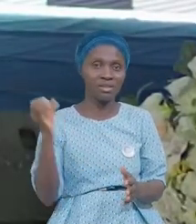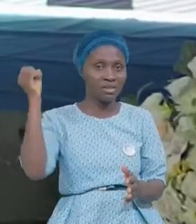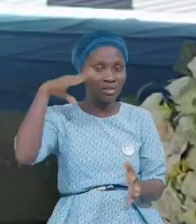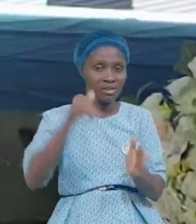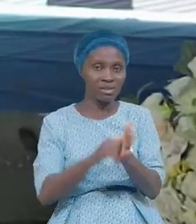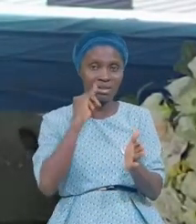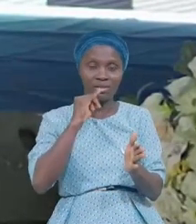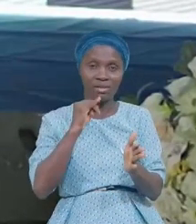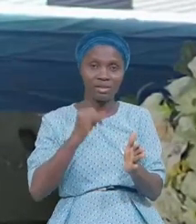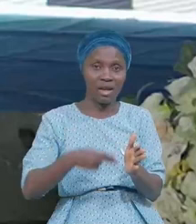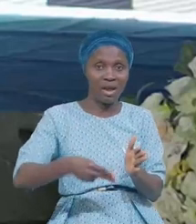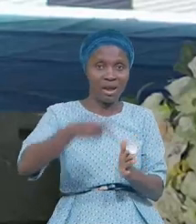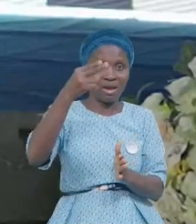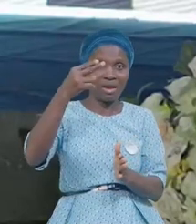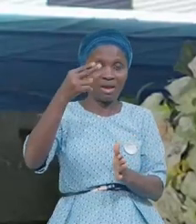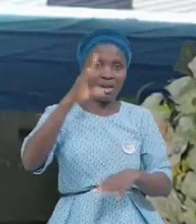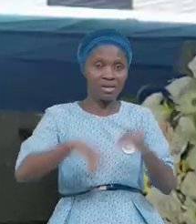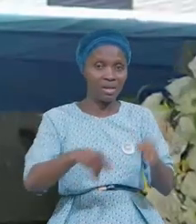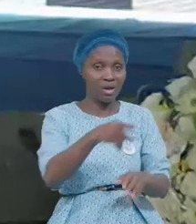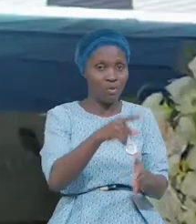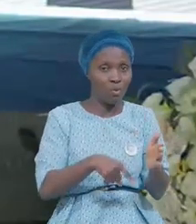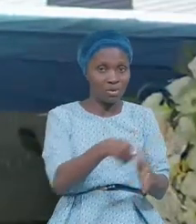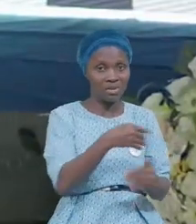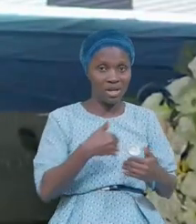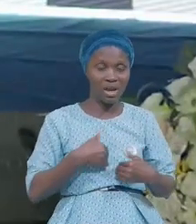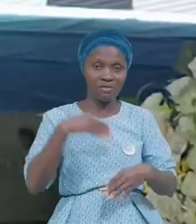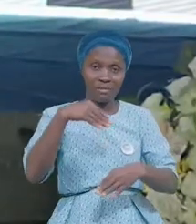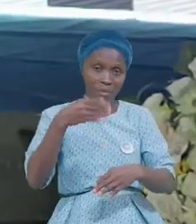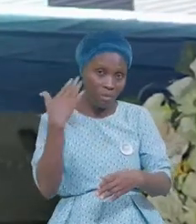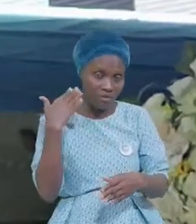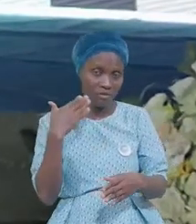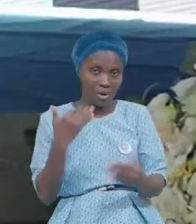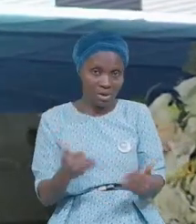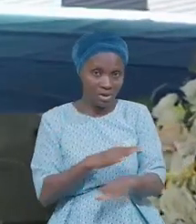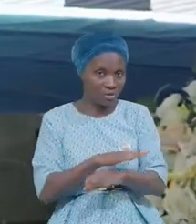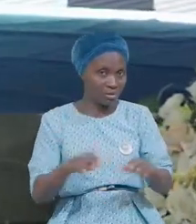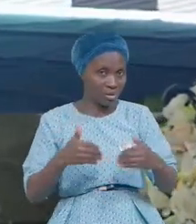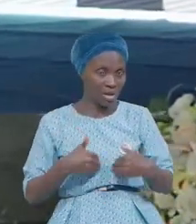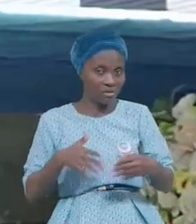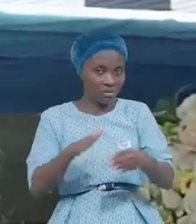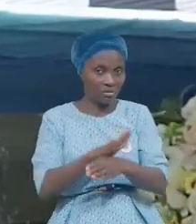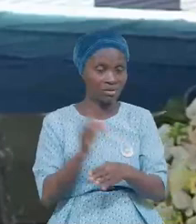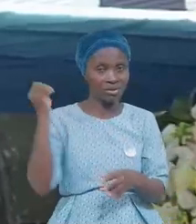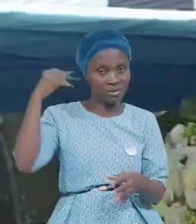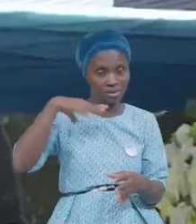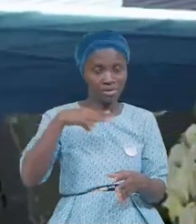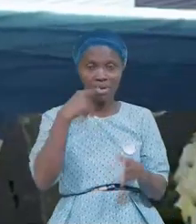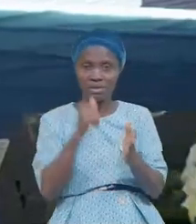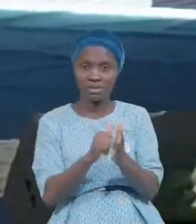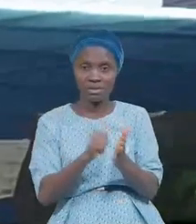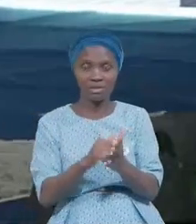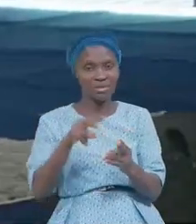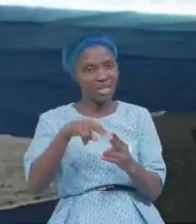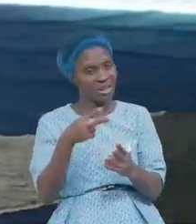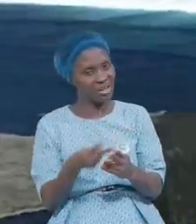ce qu'ils avaient au niveau originel. Et ils n'ont pas la grâce suffisante. Il dit, soit le Seigneur ne m'a